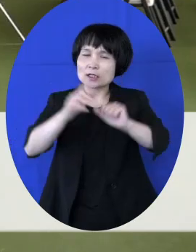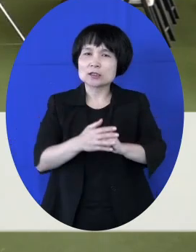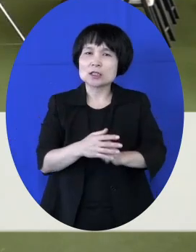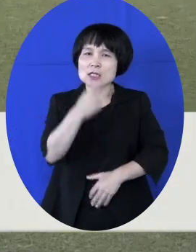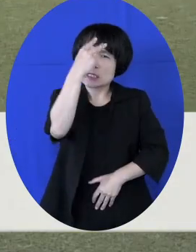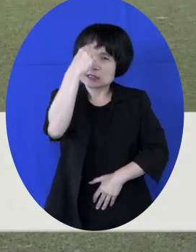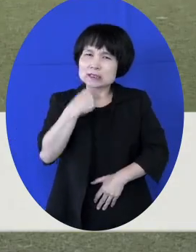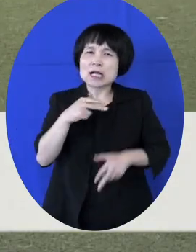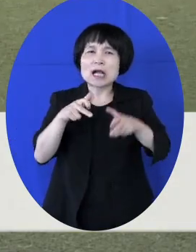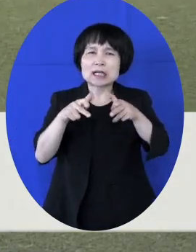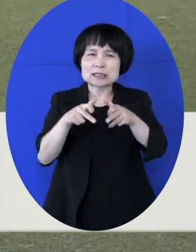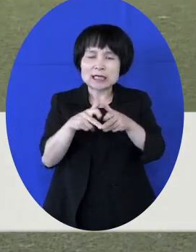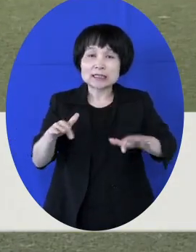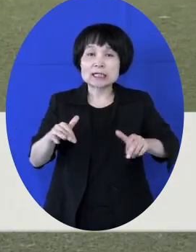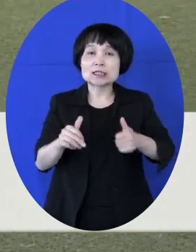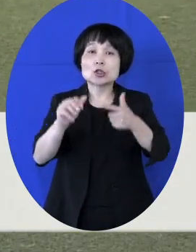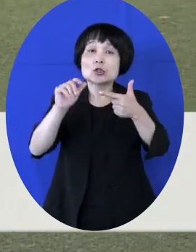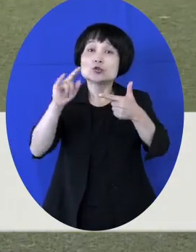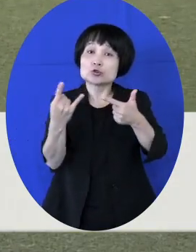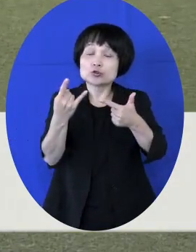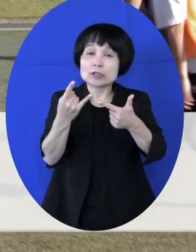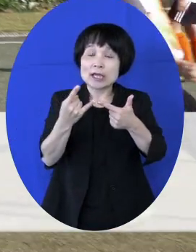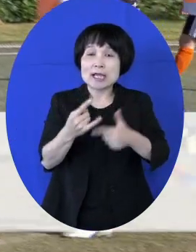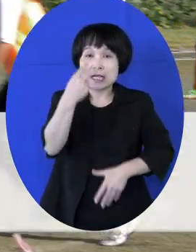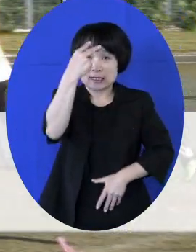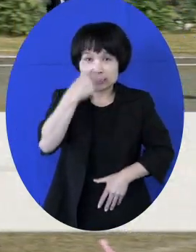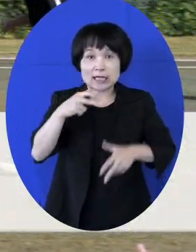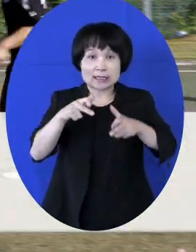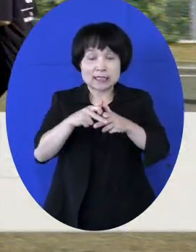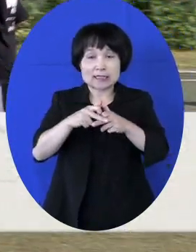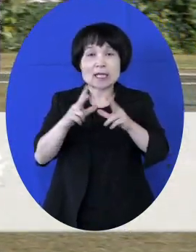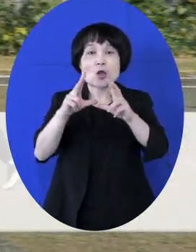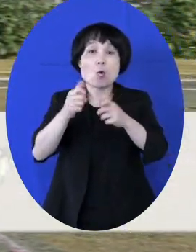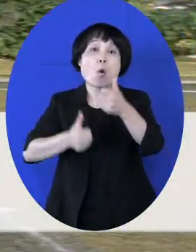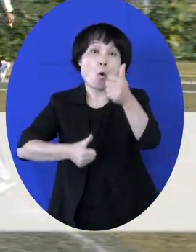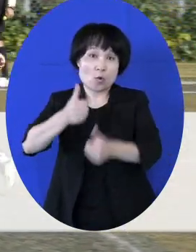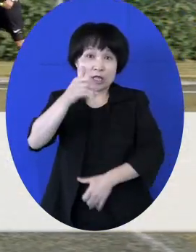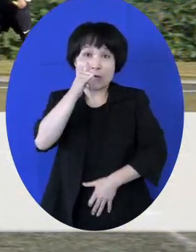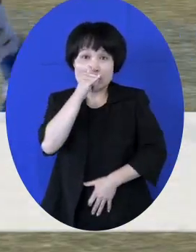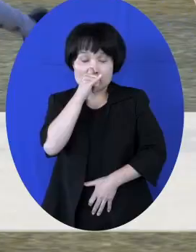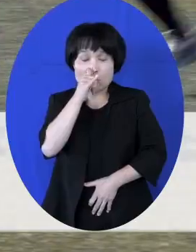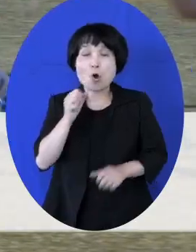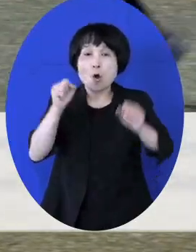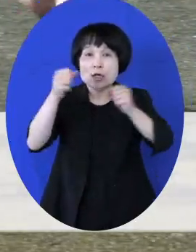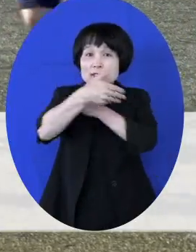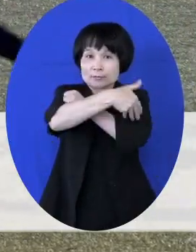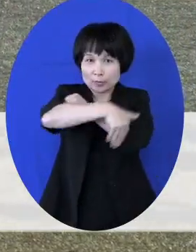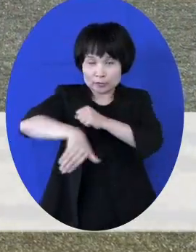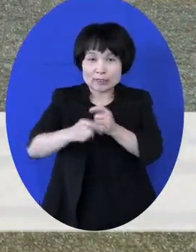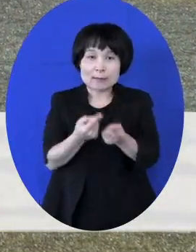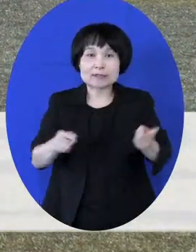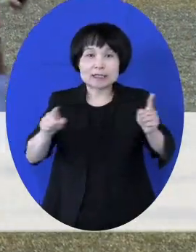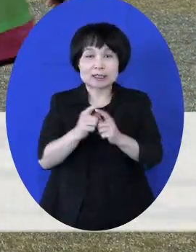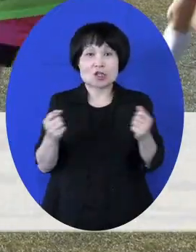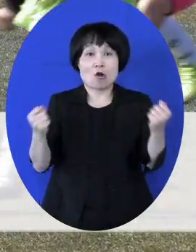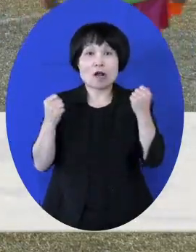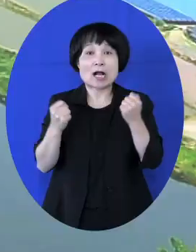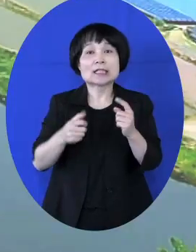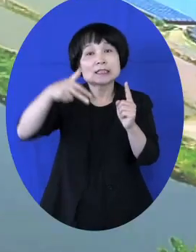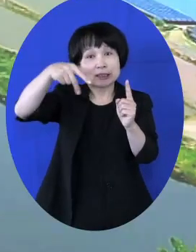론볼구장에서 제6회 무령왕배 전국 론볼대회가 개최돼 스포츠와 함께하는 건강한 한 주를 만들었습니다.